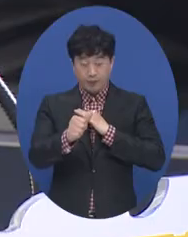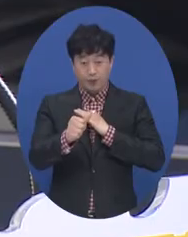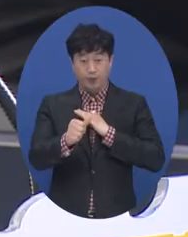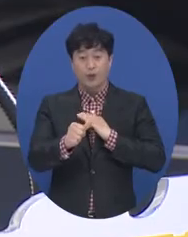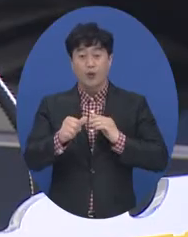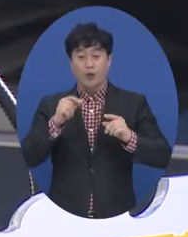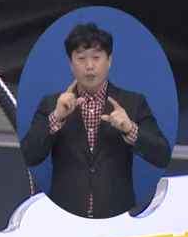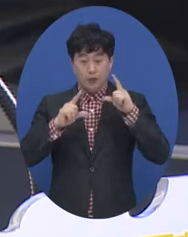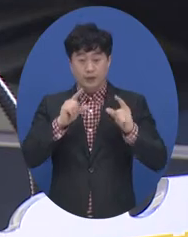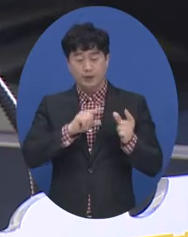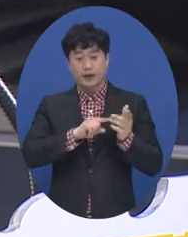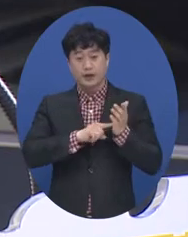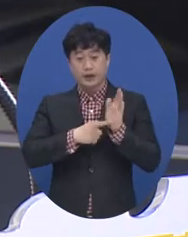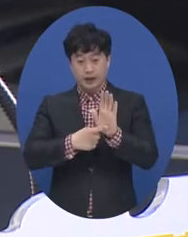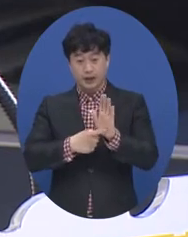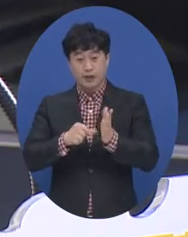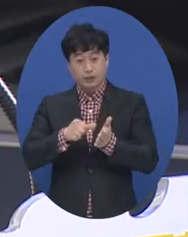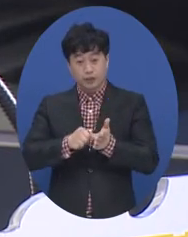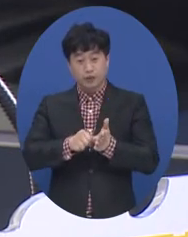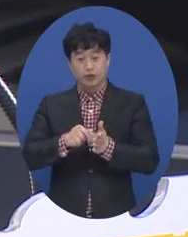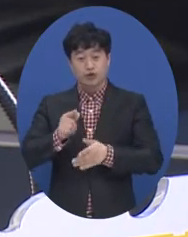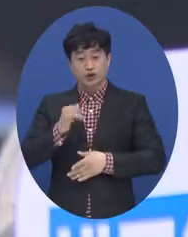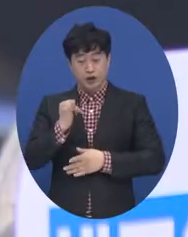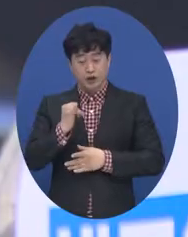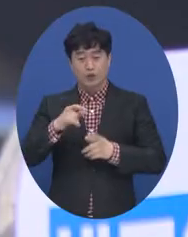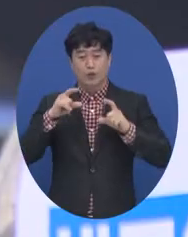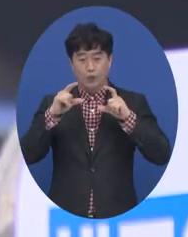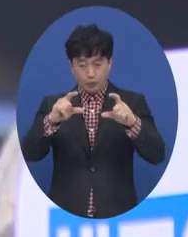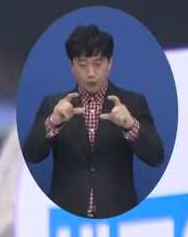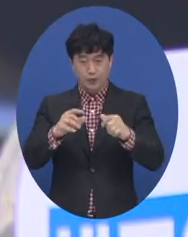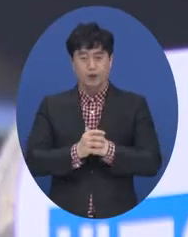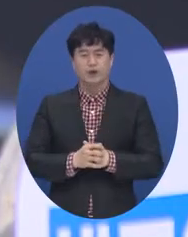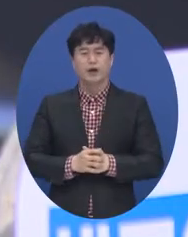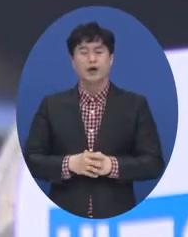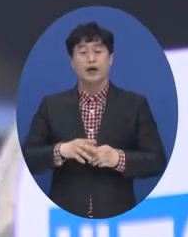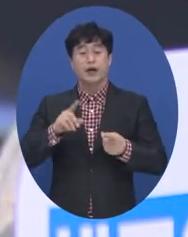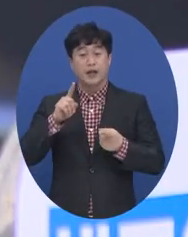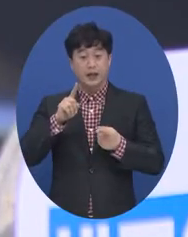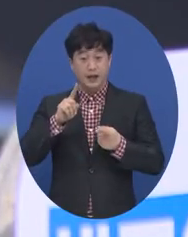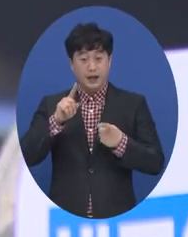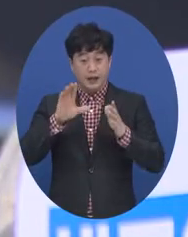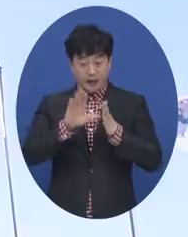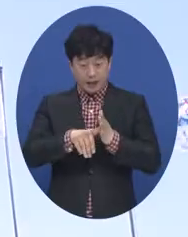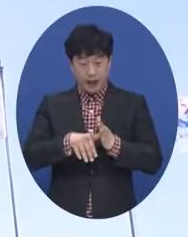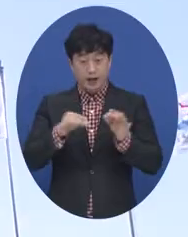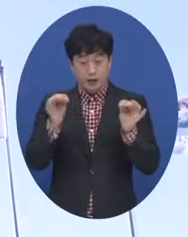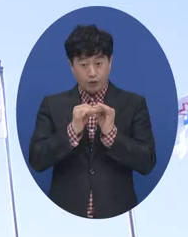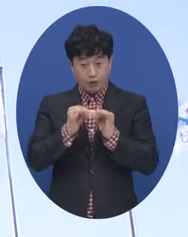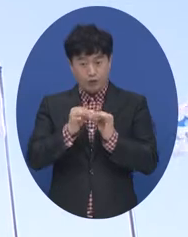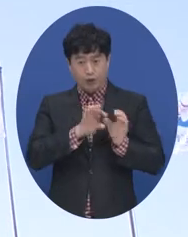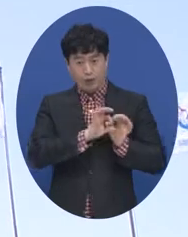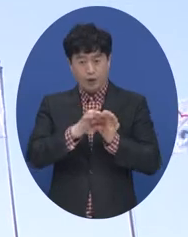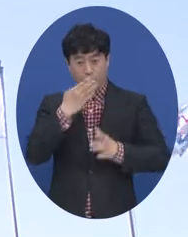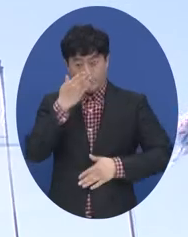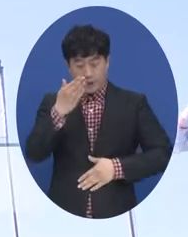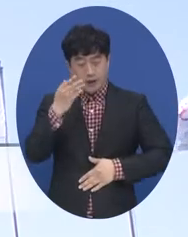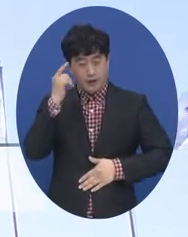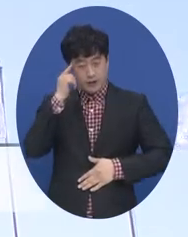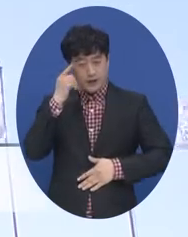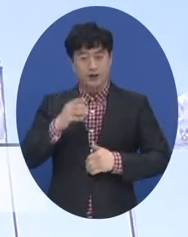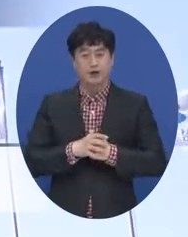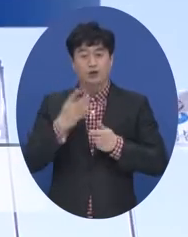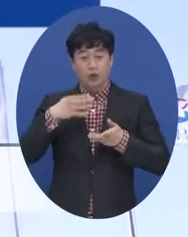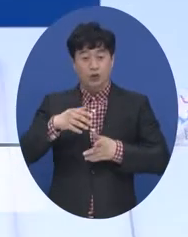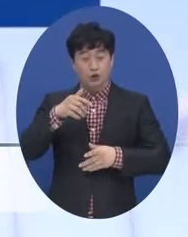GI 공식 사용에 출발을 알렸습니다. 시대의 적합성과 지속 가능성 등을 고려했습니다.